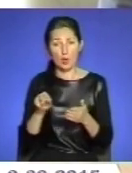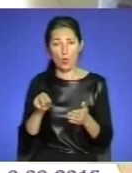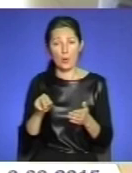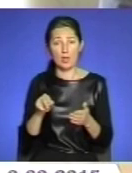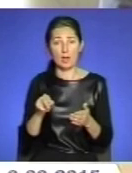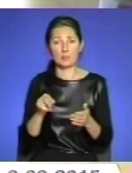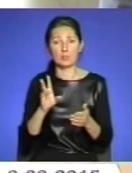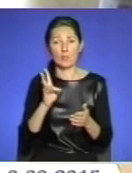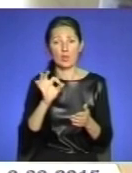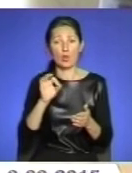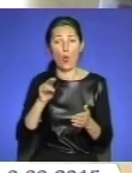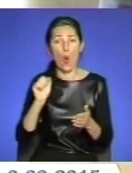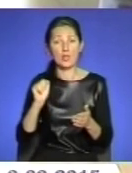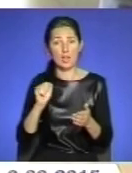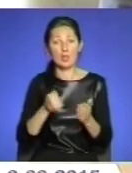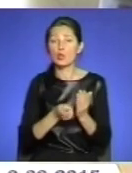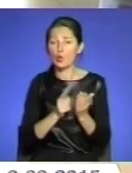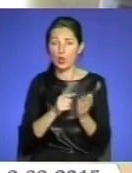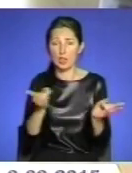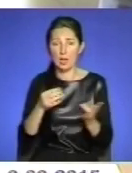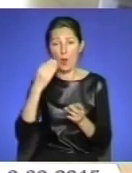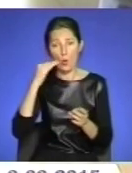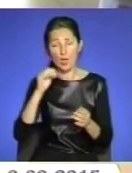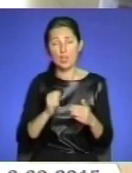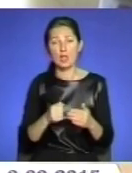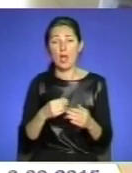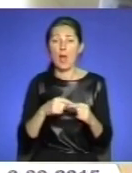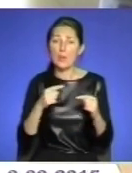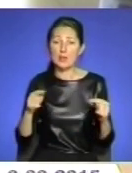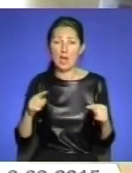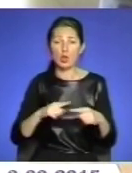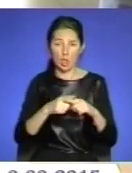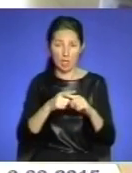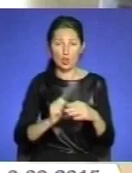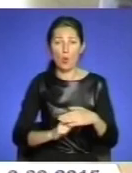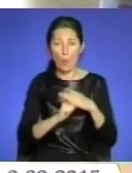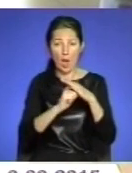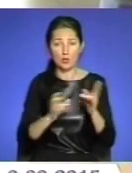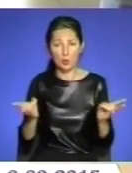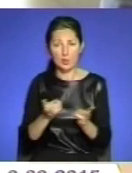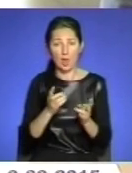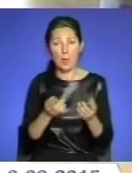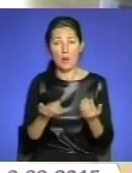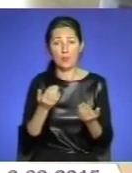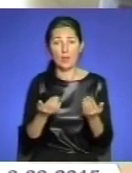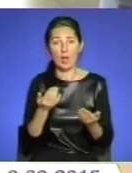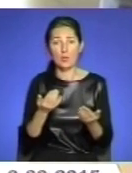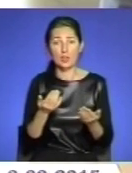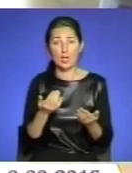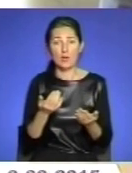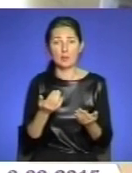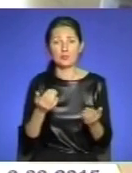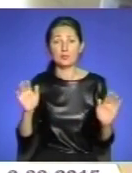нотні зошити, треба покращити матеріально-технічну базу, треба десь, можливо, тут це ж